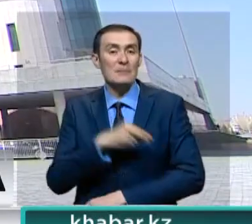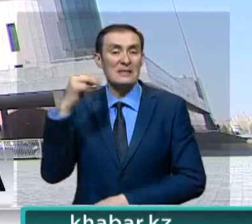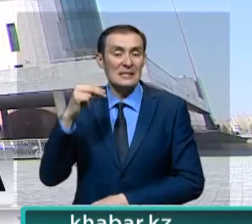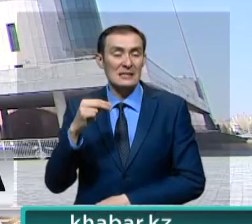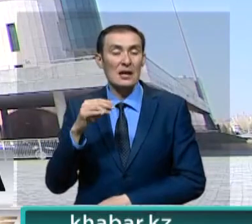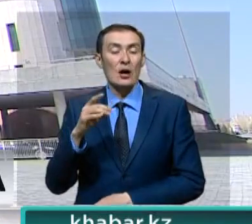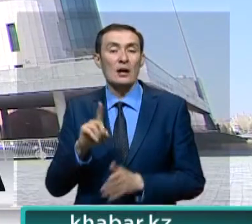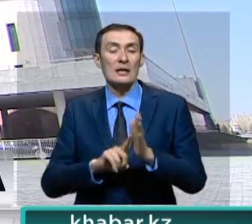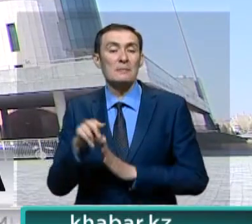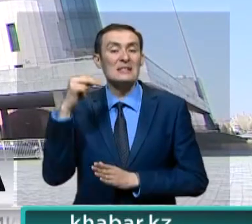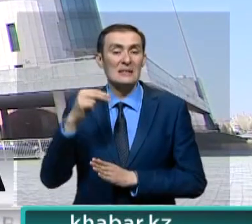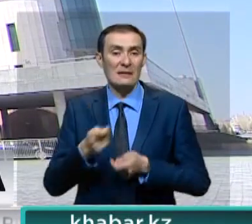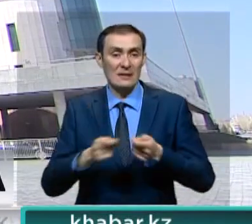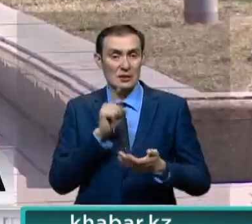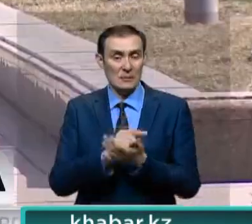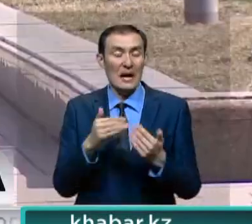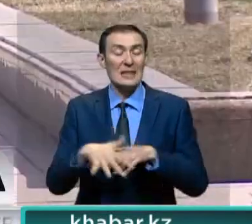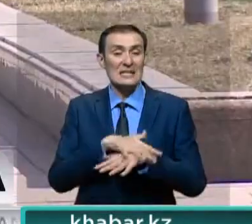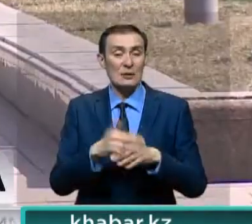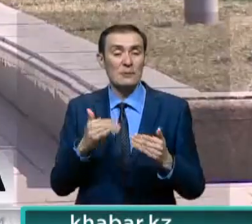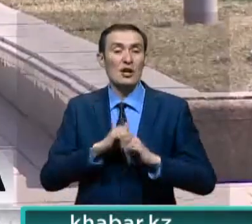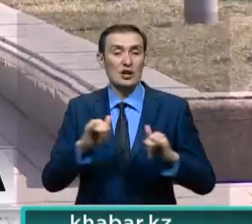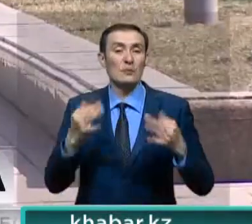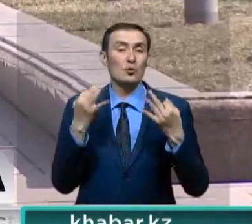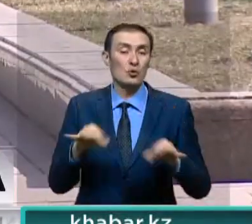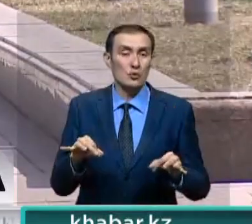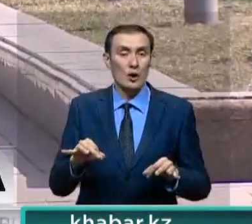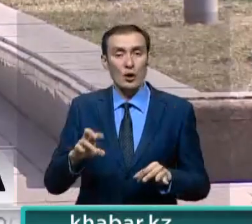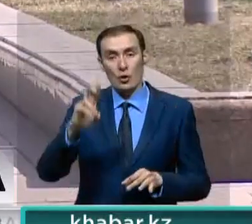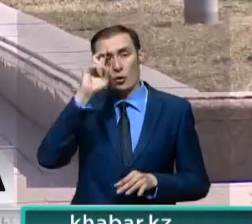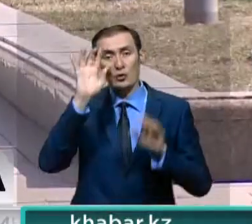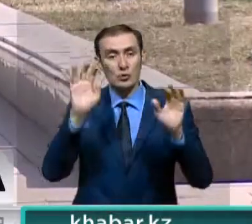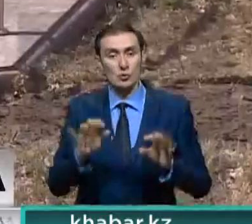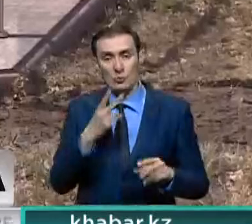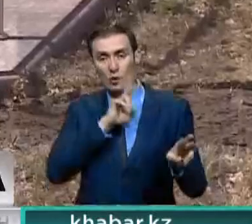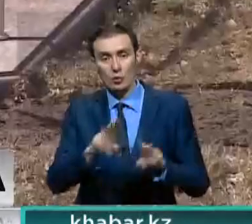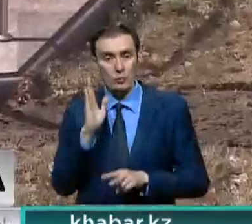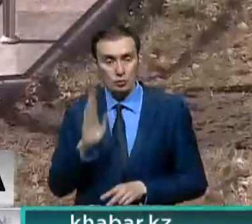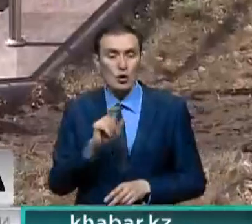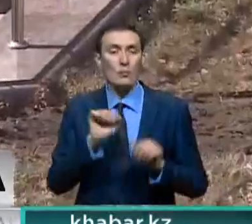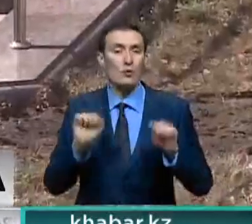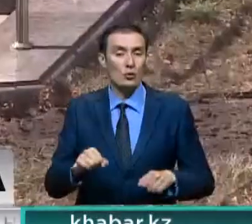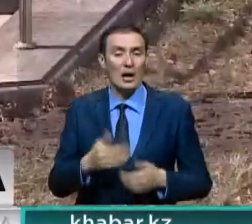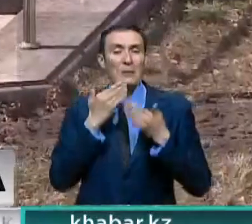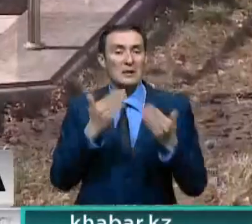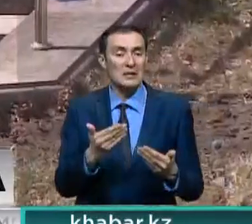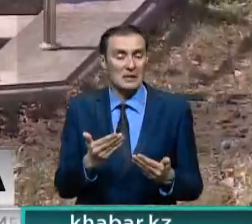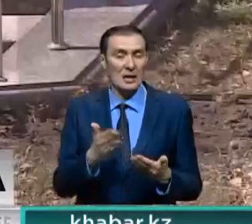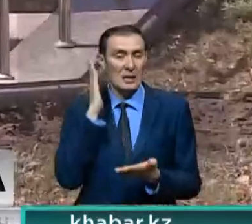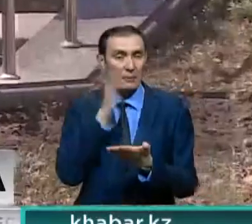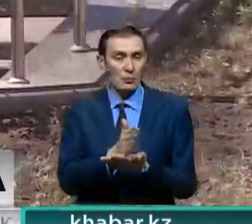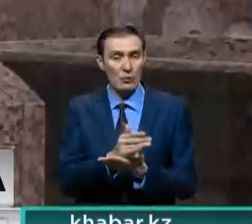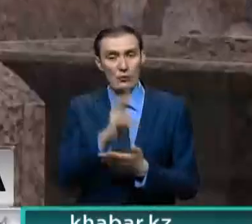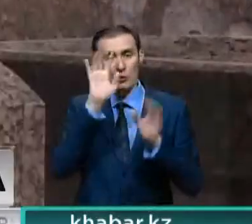президентской системе власти. Казахстанцам же расширят доступ к конституционному контролю. Граждане смогут обратиться непосредственно